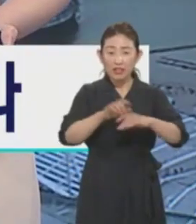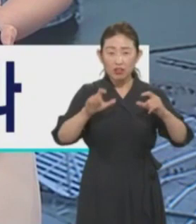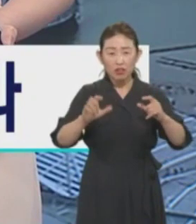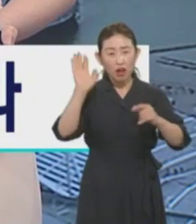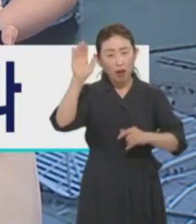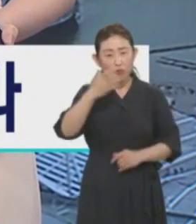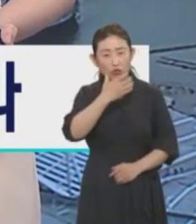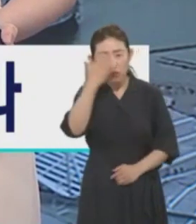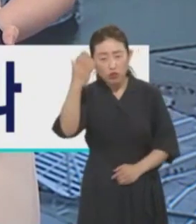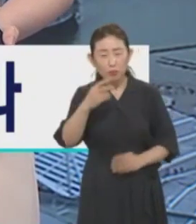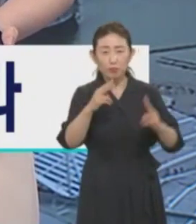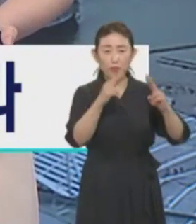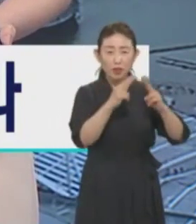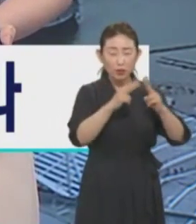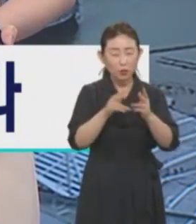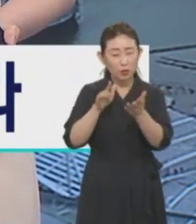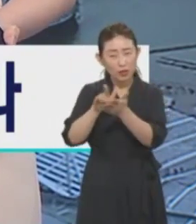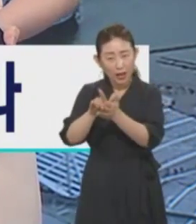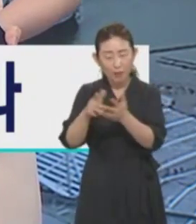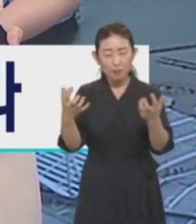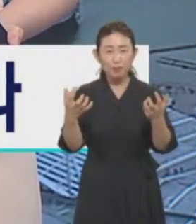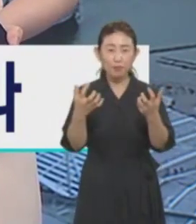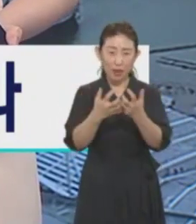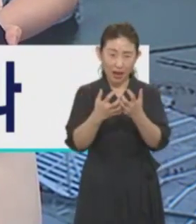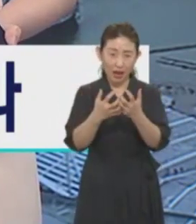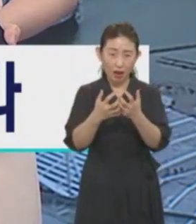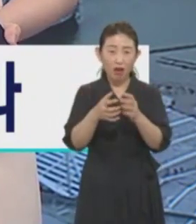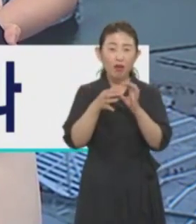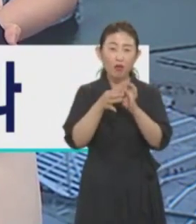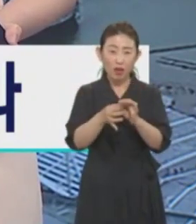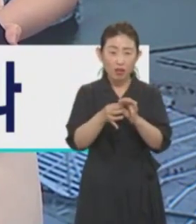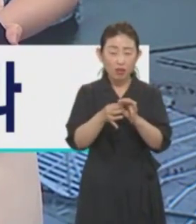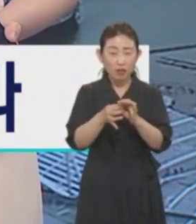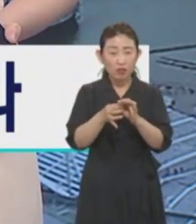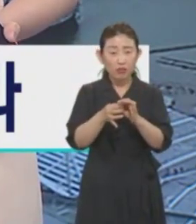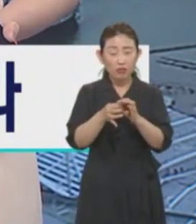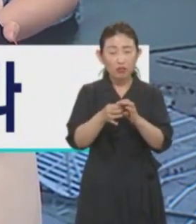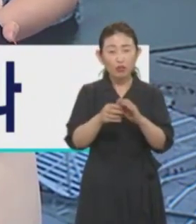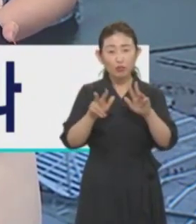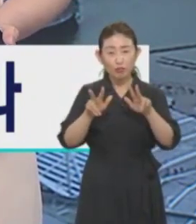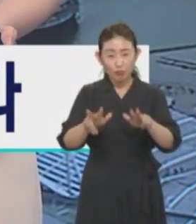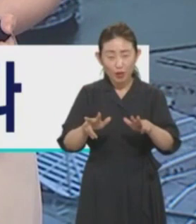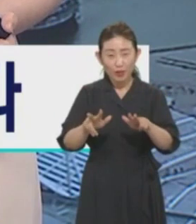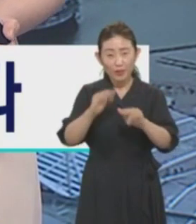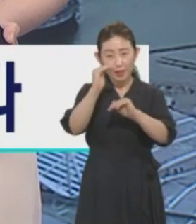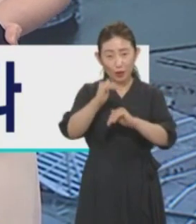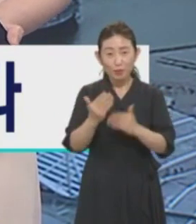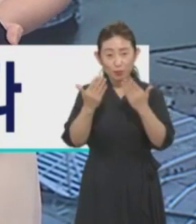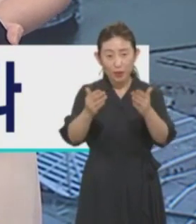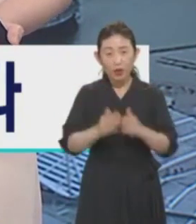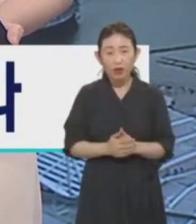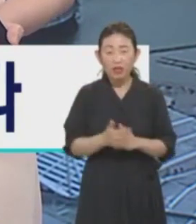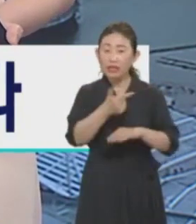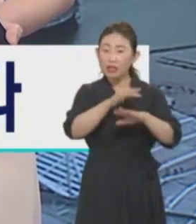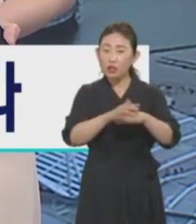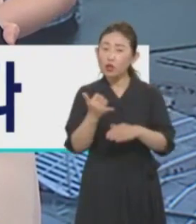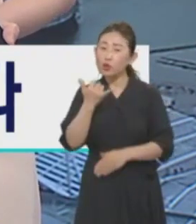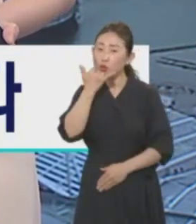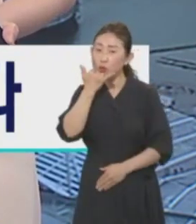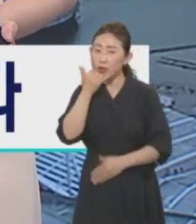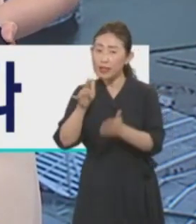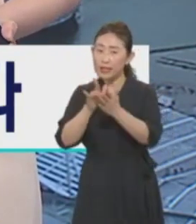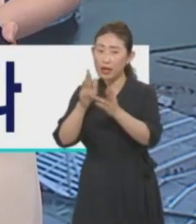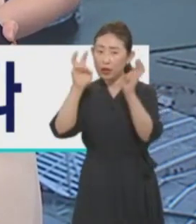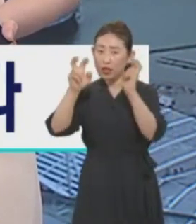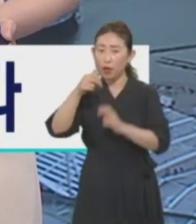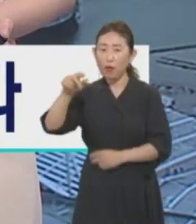반도체와 바이오 특별도시를 꿈꾸는 대전의 가능성과 과제를 짚어보는 기획보도 순서입니다. 대전은 독일의 세계적 바이오